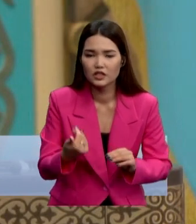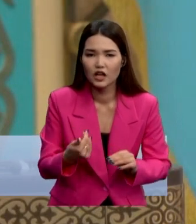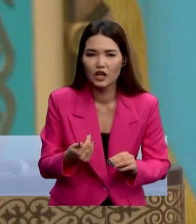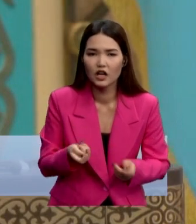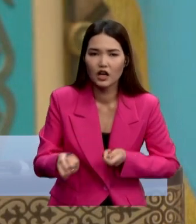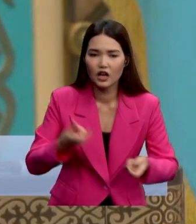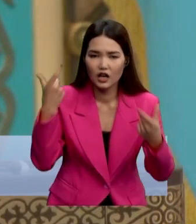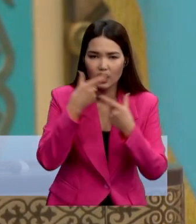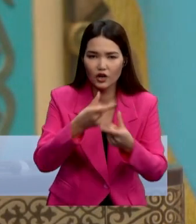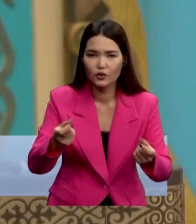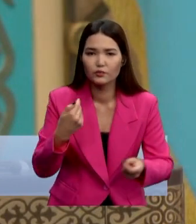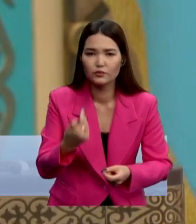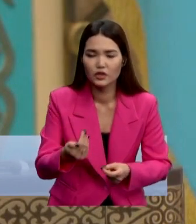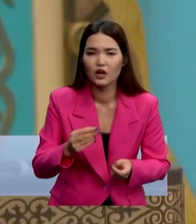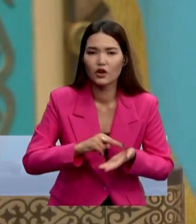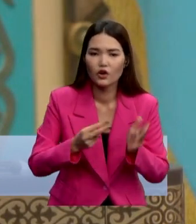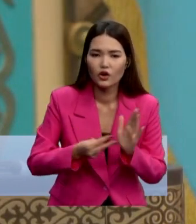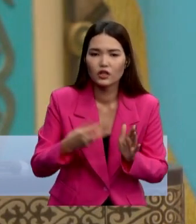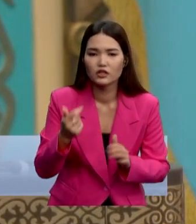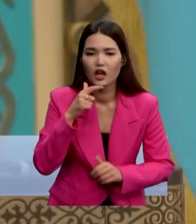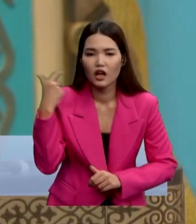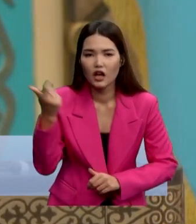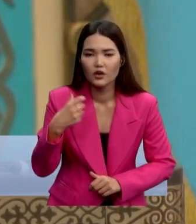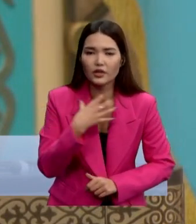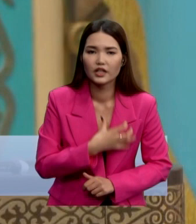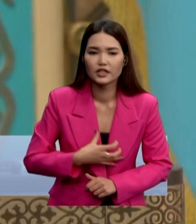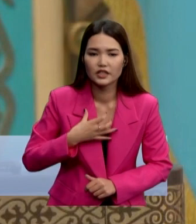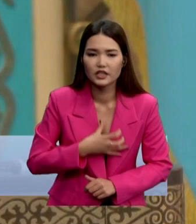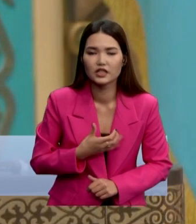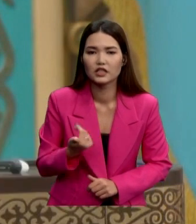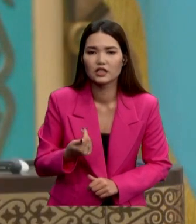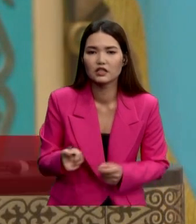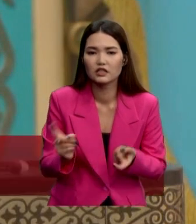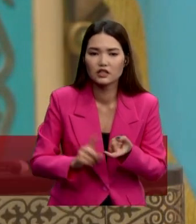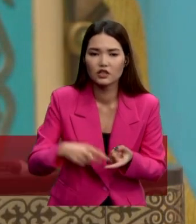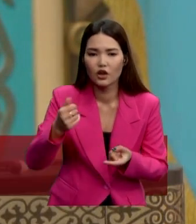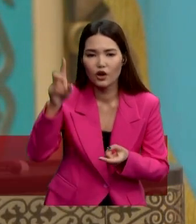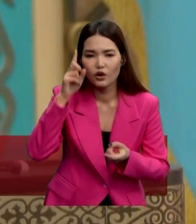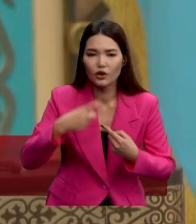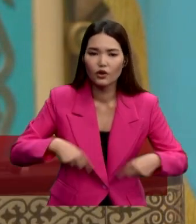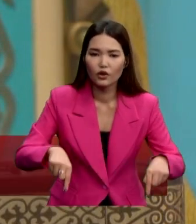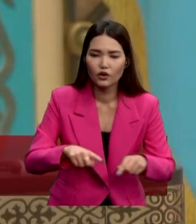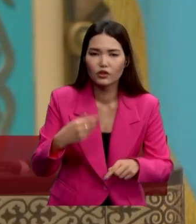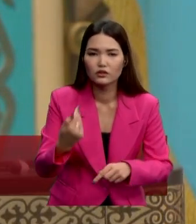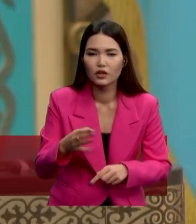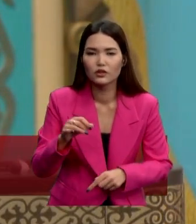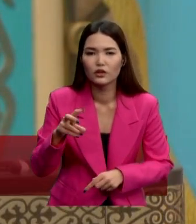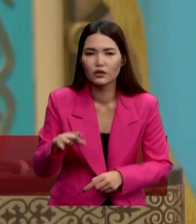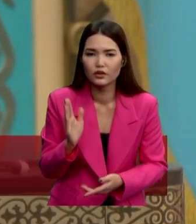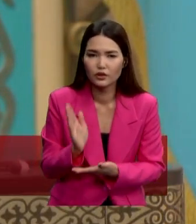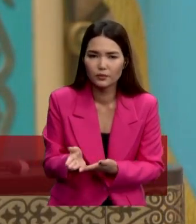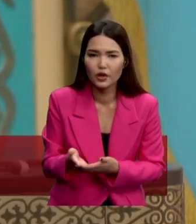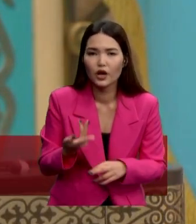асыратын құқықтық, ұйымдастырушылық және экономикалық негіздері белгіленеді, уәкілетті органның құзыреті бекітіледі.